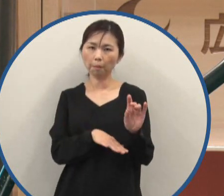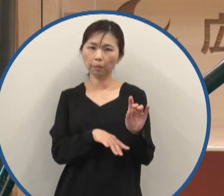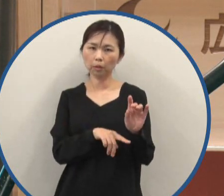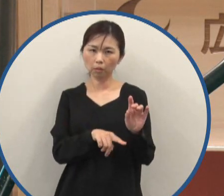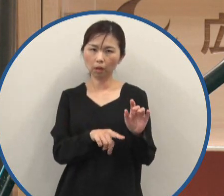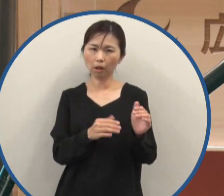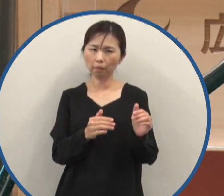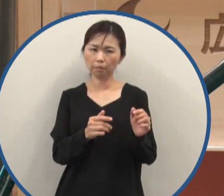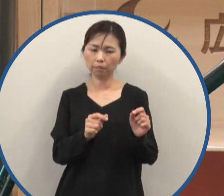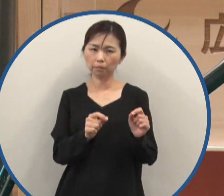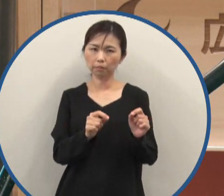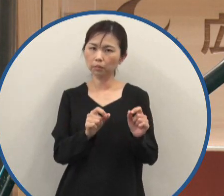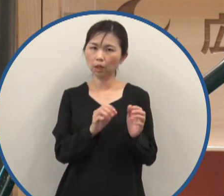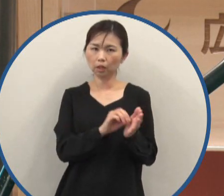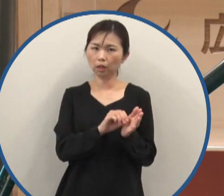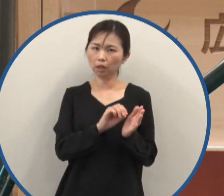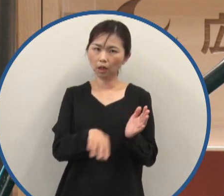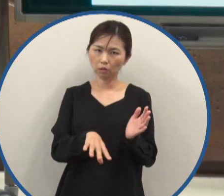ているところではあります。